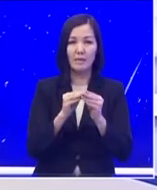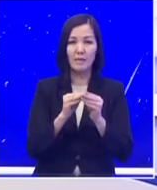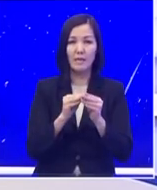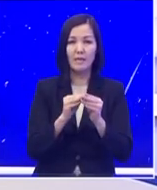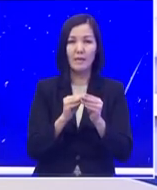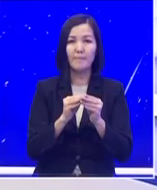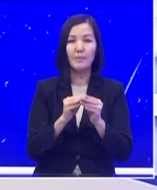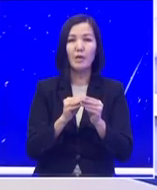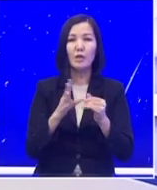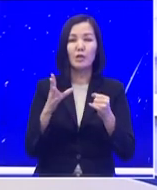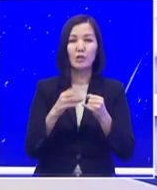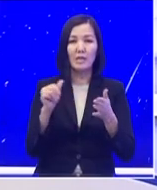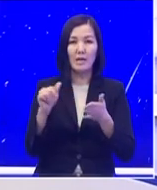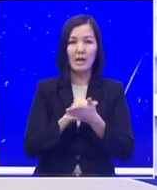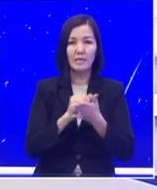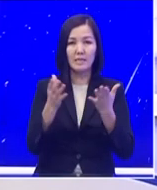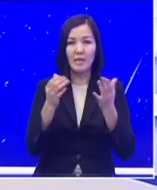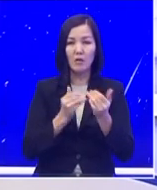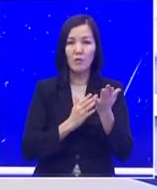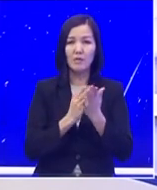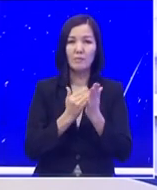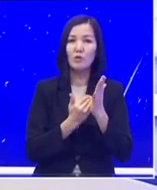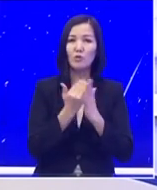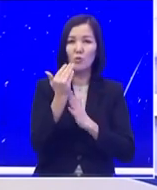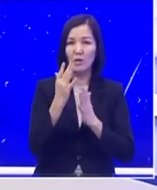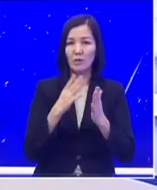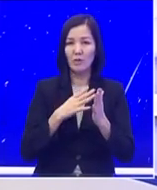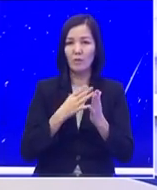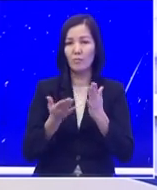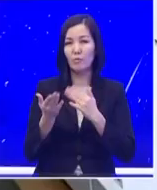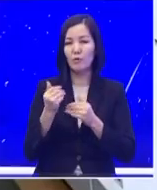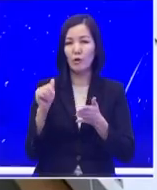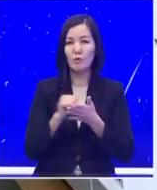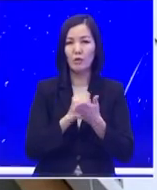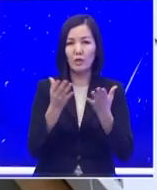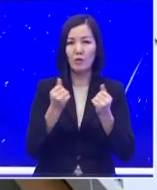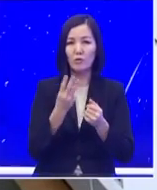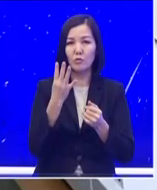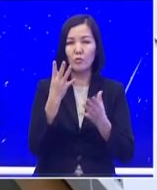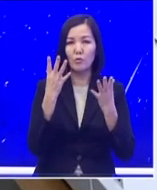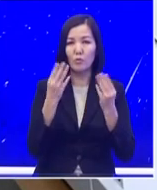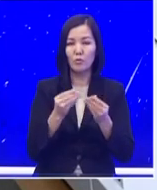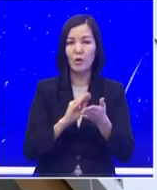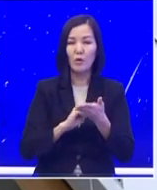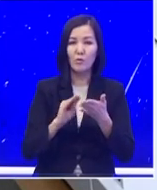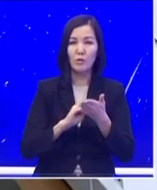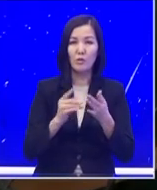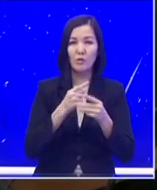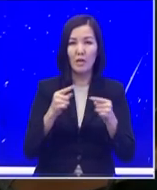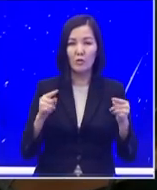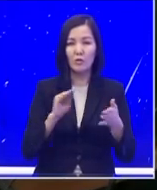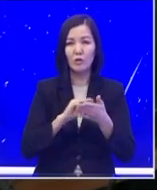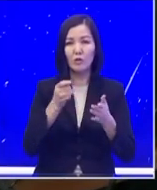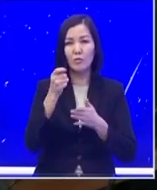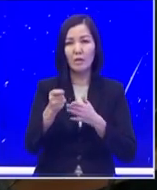біріктірілді. Оның ішінде жер актісін алу қызметі жоғары сұранысқа ие. Бұрындары бұл құжатты алу үшін 4 түрлі өтініш жазу керек болған. Алдағы